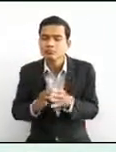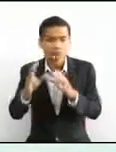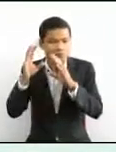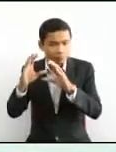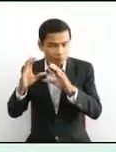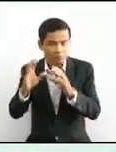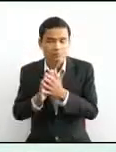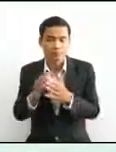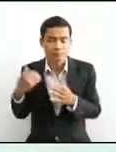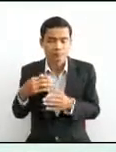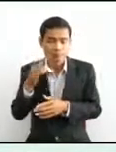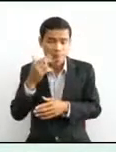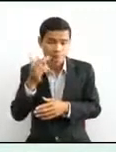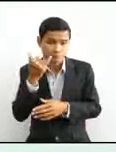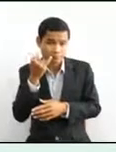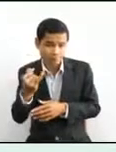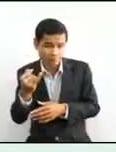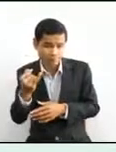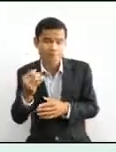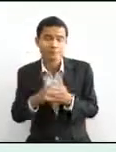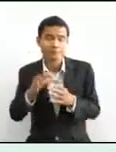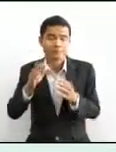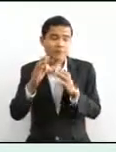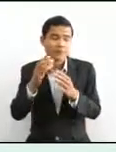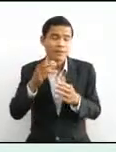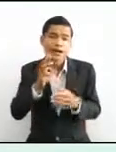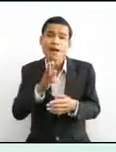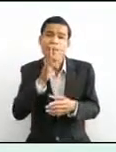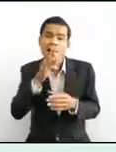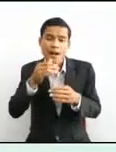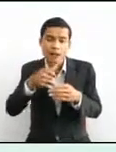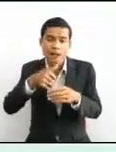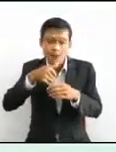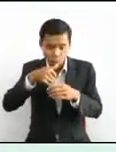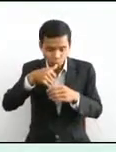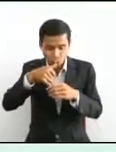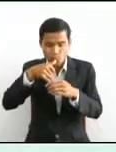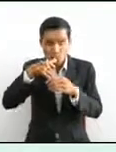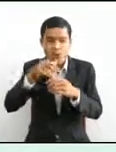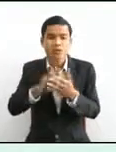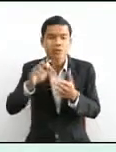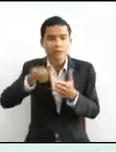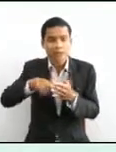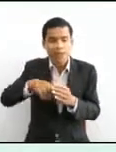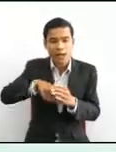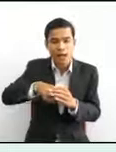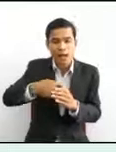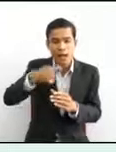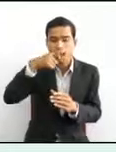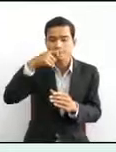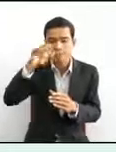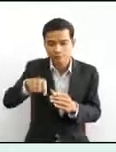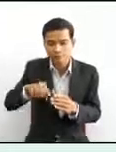cứ đông cháy kia dập đặc biệt tới. Từ nhằm, chà sạch với cái anh nhằm bàn đá. Ai đông túng. Cứ dưỡng,